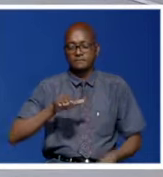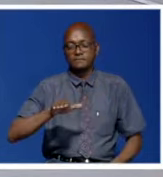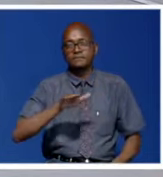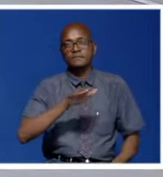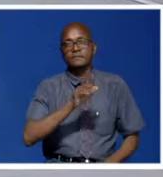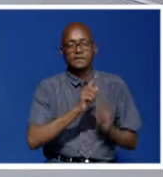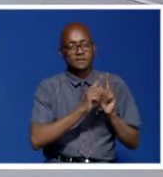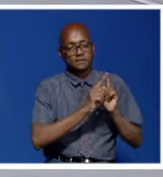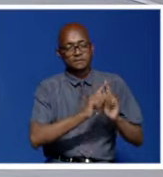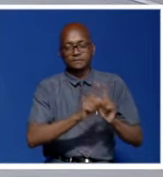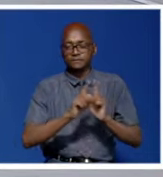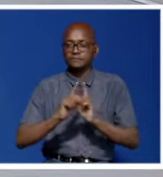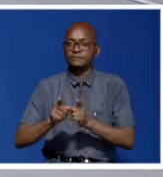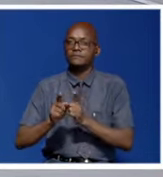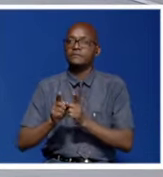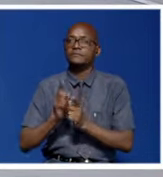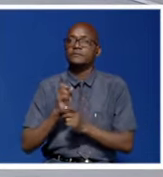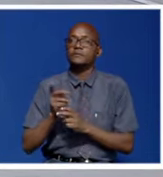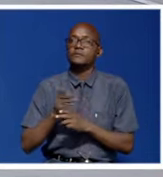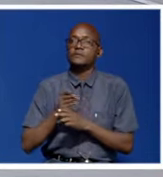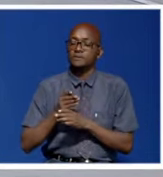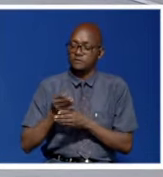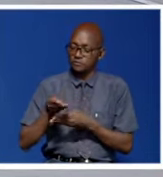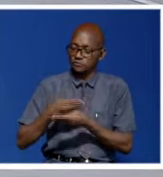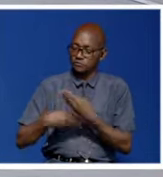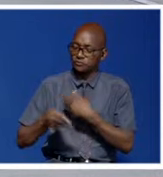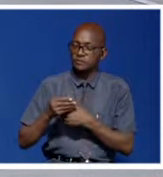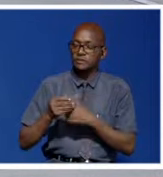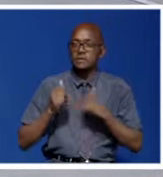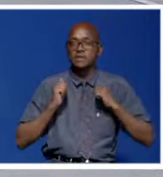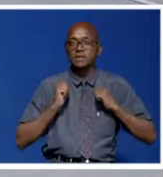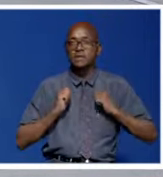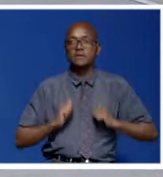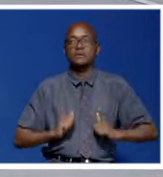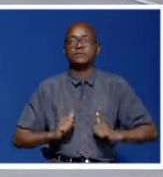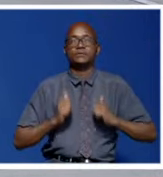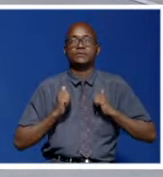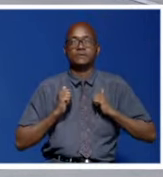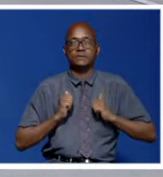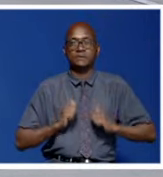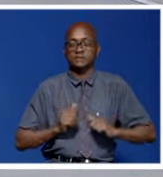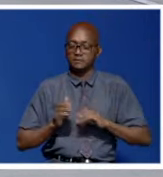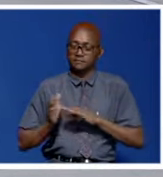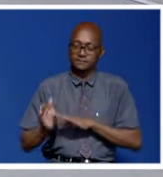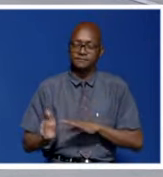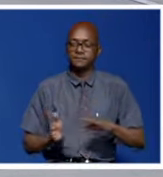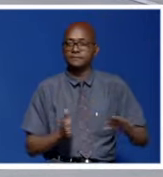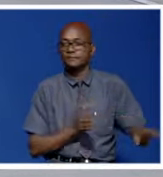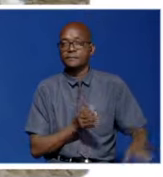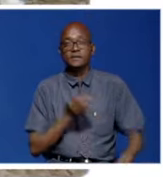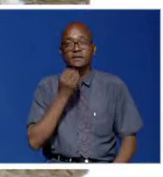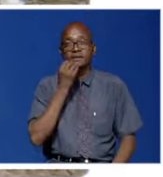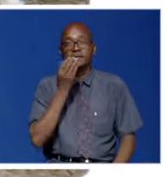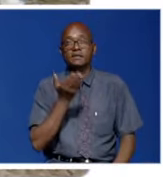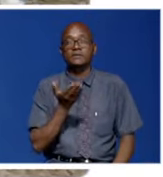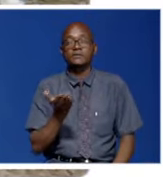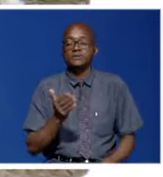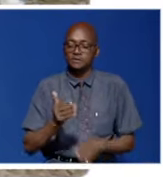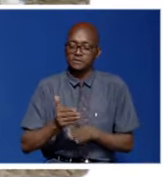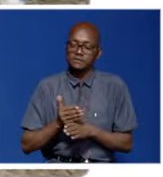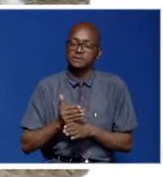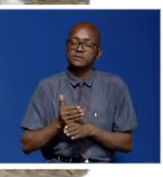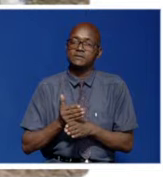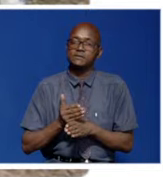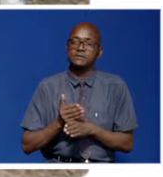maeneo mbalimbali ikiwemo masuala ya uchumi na utalii. Tukitoka katika taarifa hiyo, tutazame taarifa nyingine. Hii